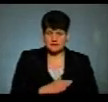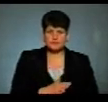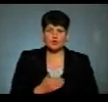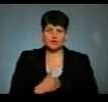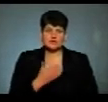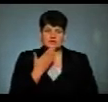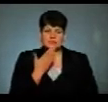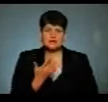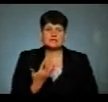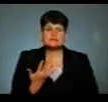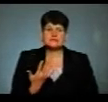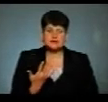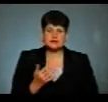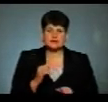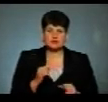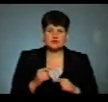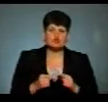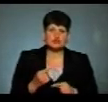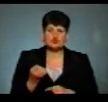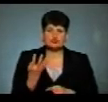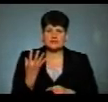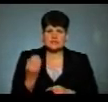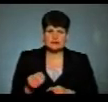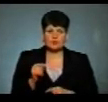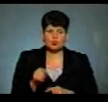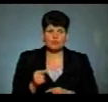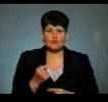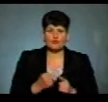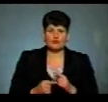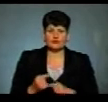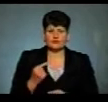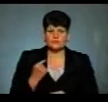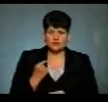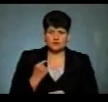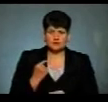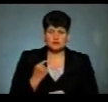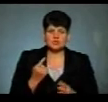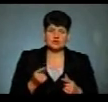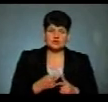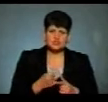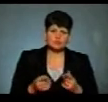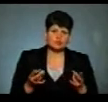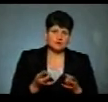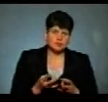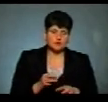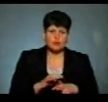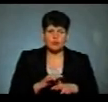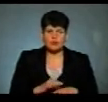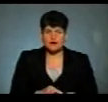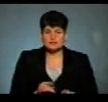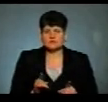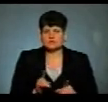наскільки безпечно через 14 днів йому повертатися назад, чи потрібно провести буде якийсь, чи